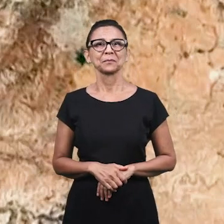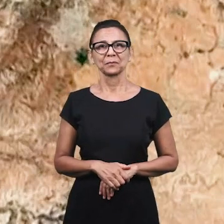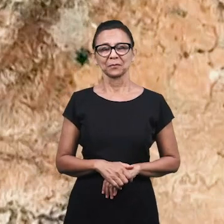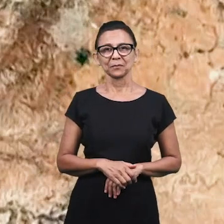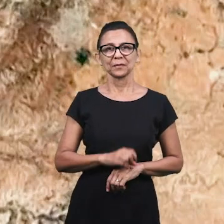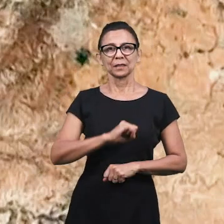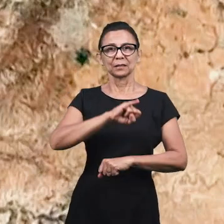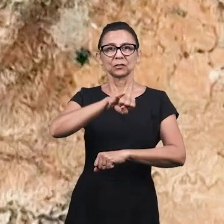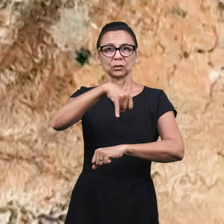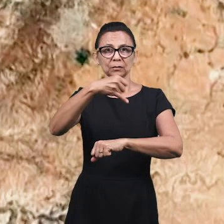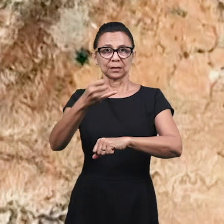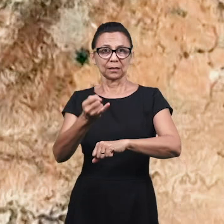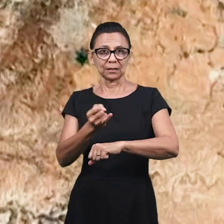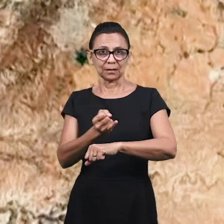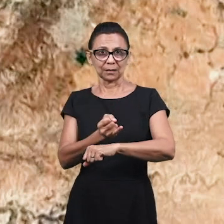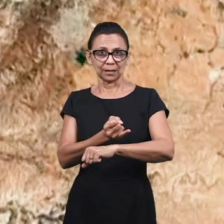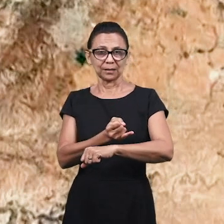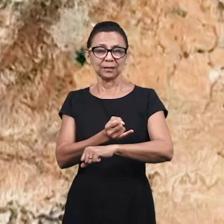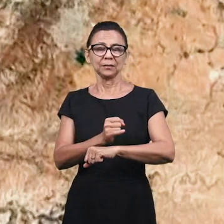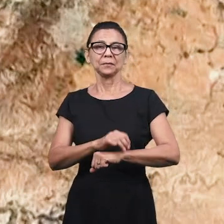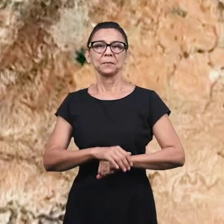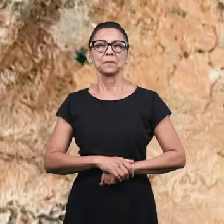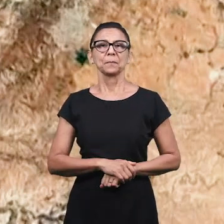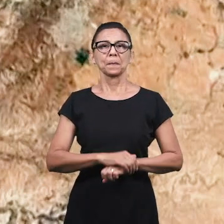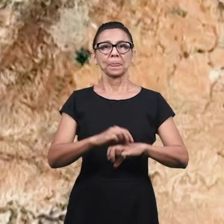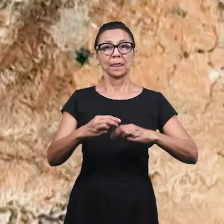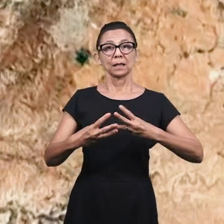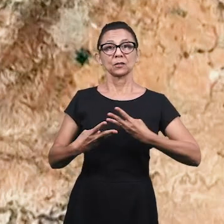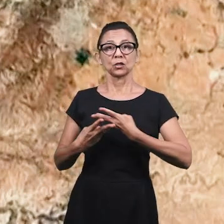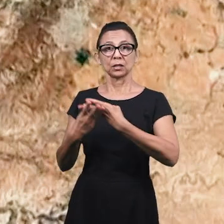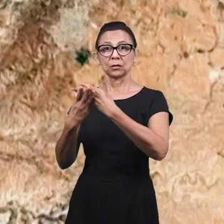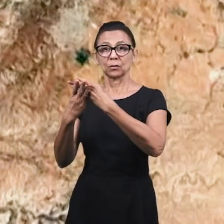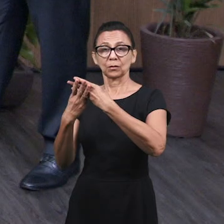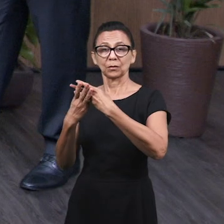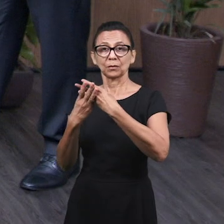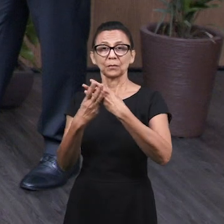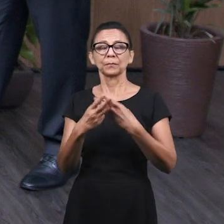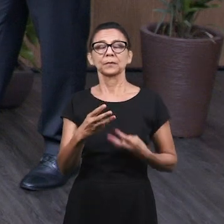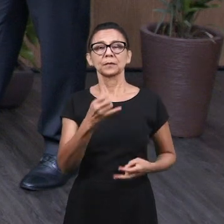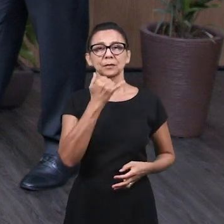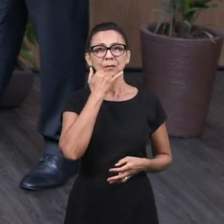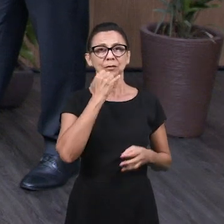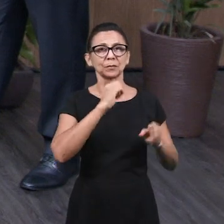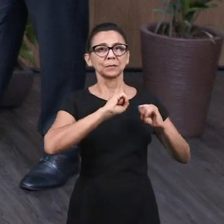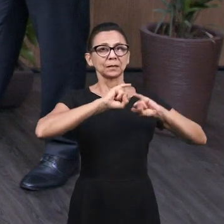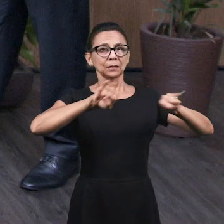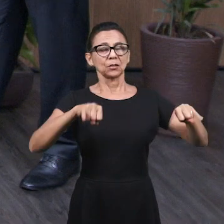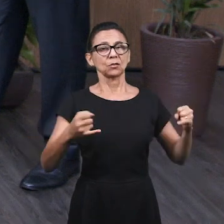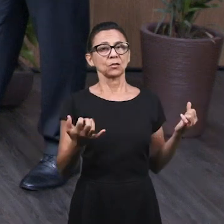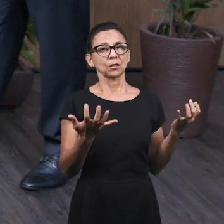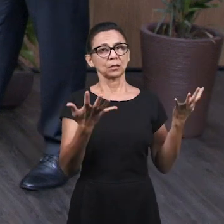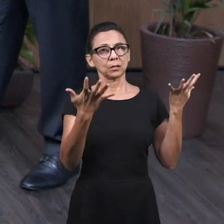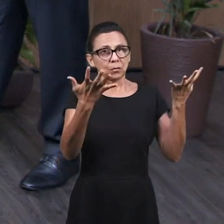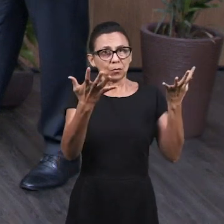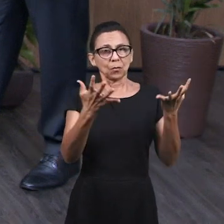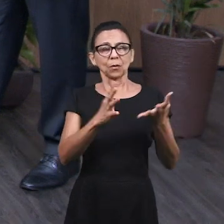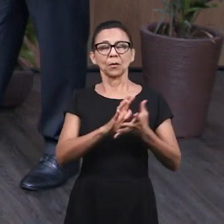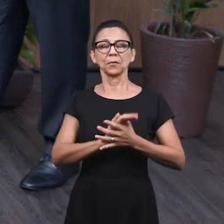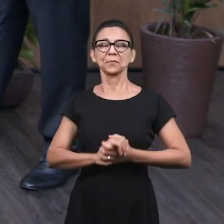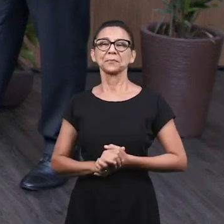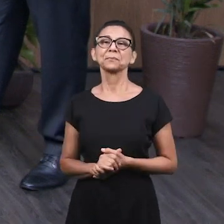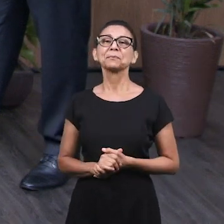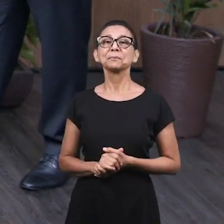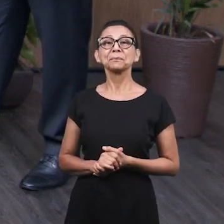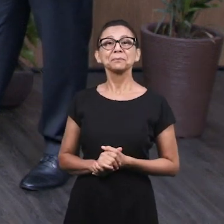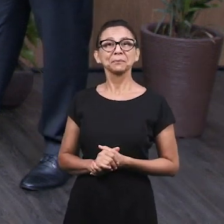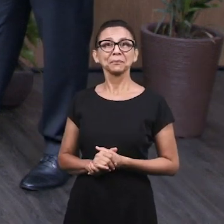voir ici Jérusalem, Jéricho, et une image via satellite Satélite, en montrant les positions. Maintenant,